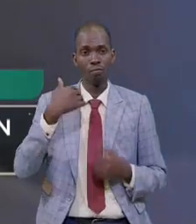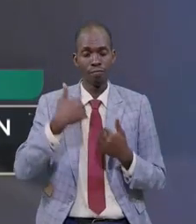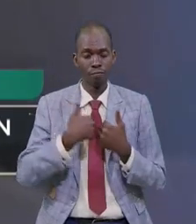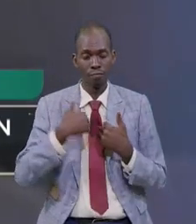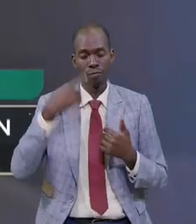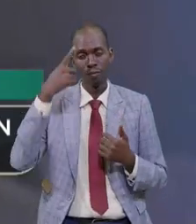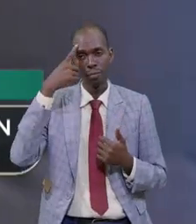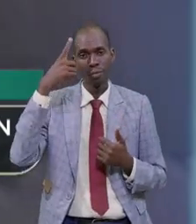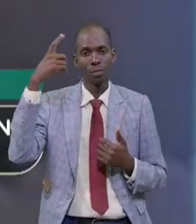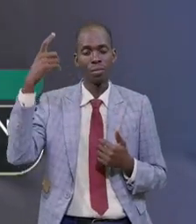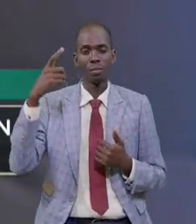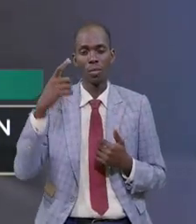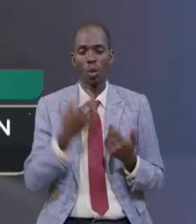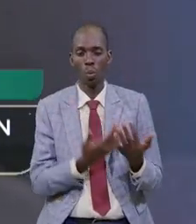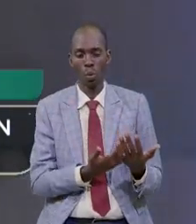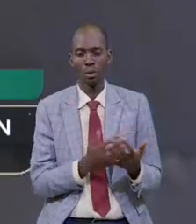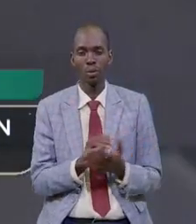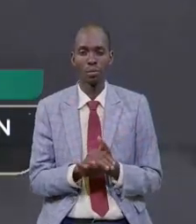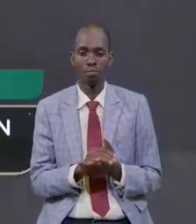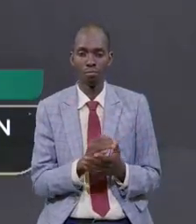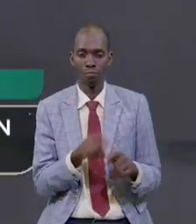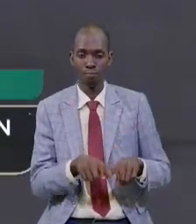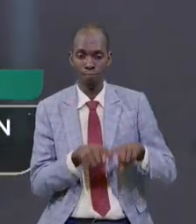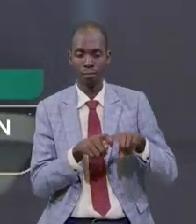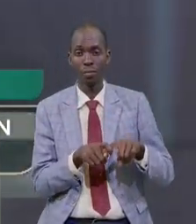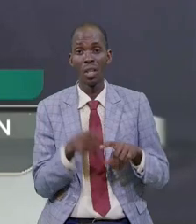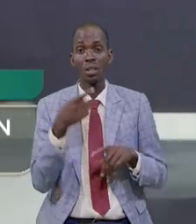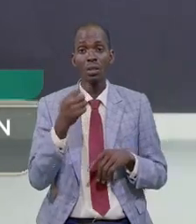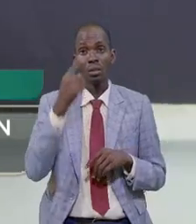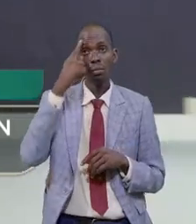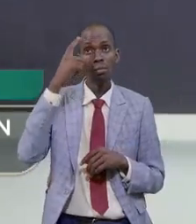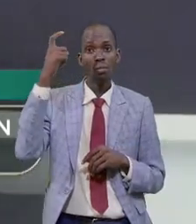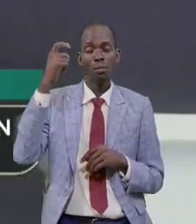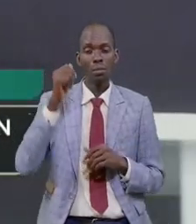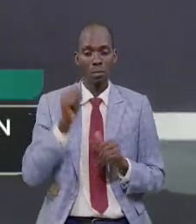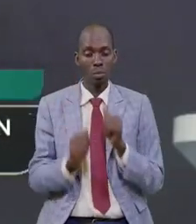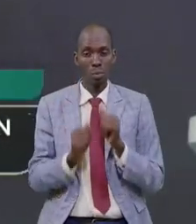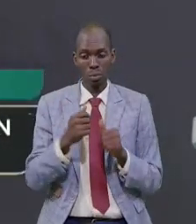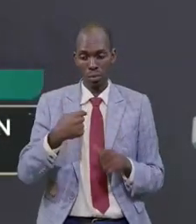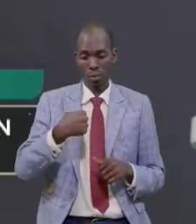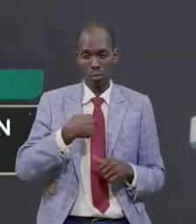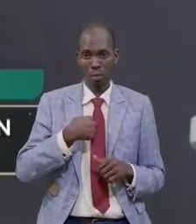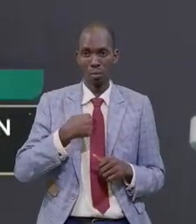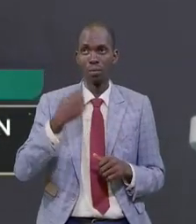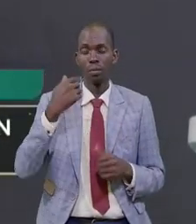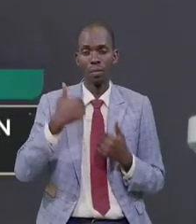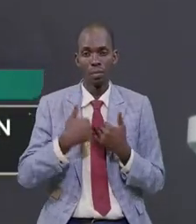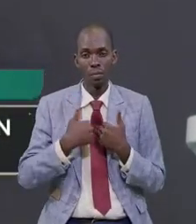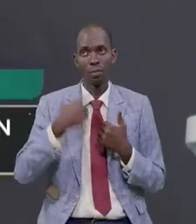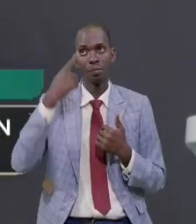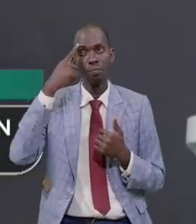37 il a dit écoutez donc ce songe que j'ai eu ce songe que j'ai